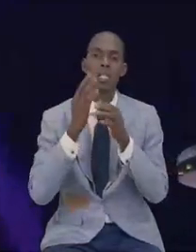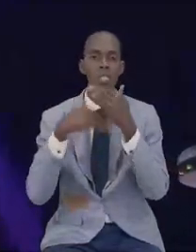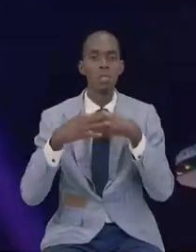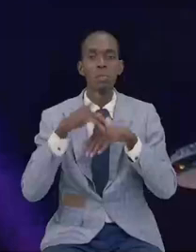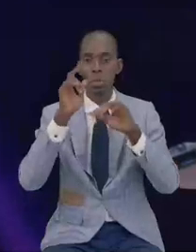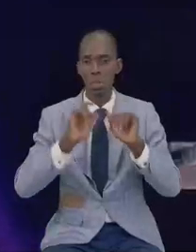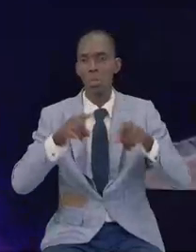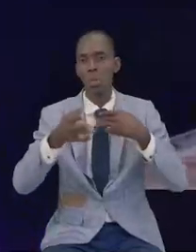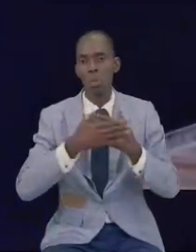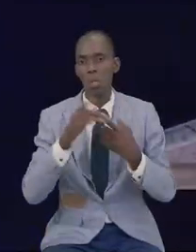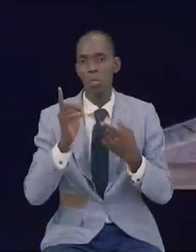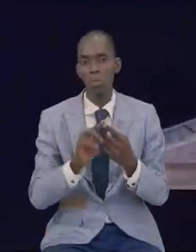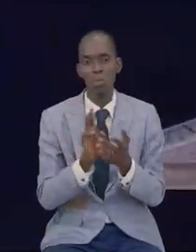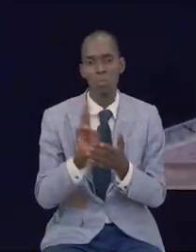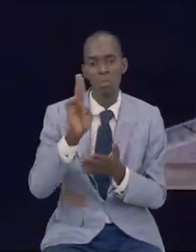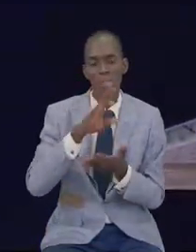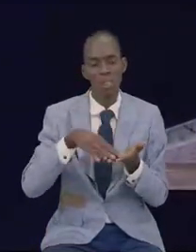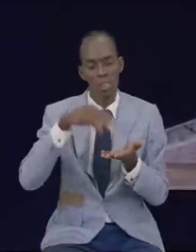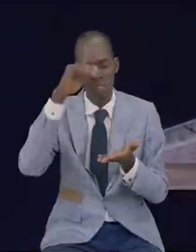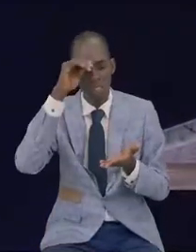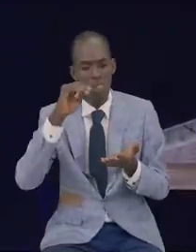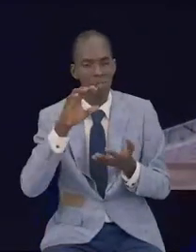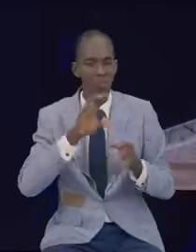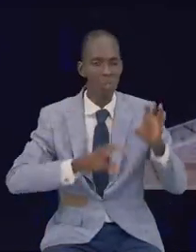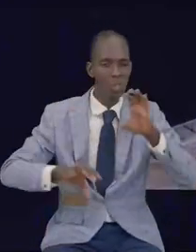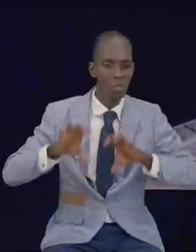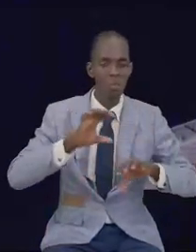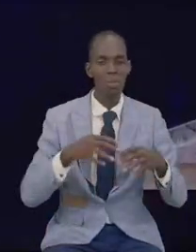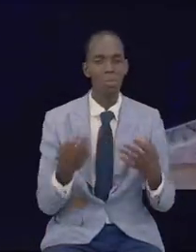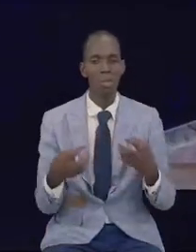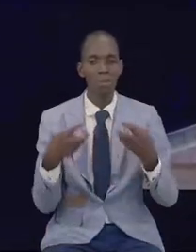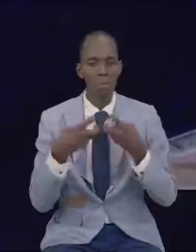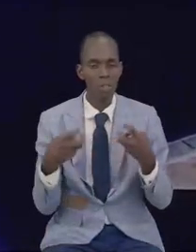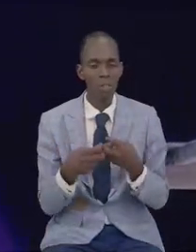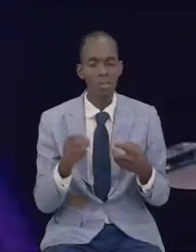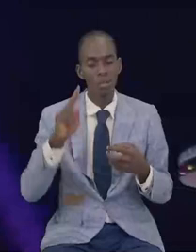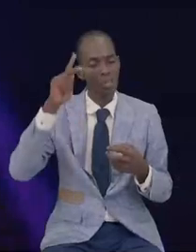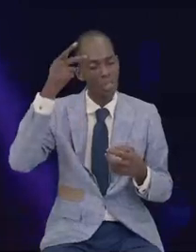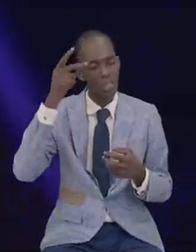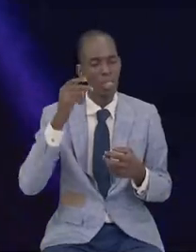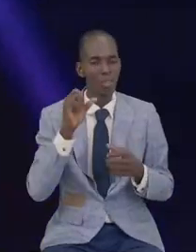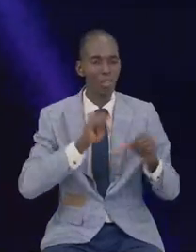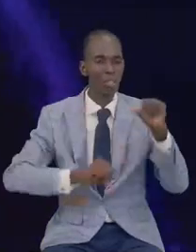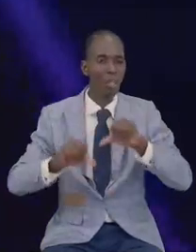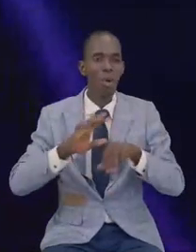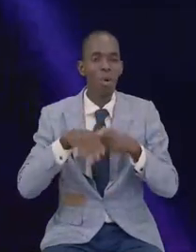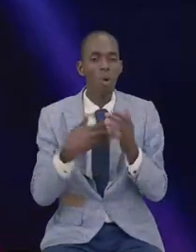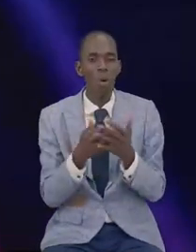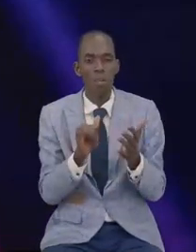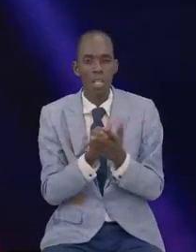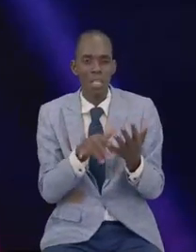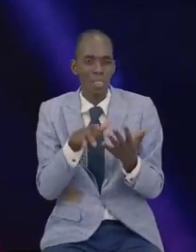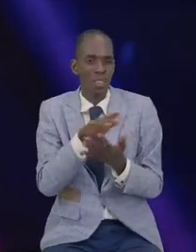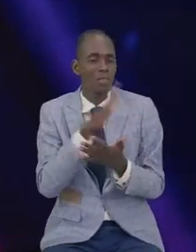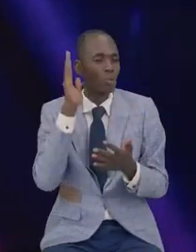aller à l'étranger, étudier et la chimie, les sciences politiques, ces choses